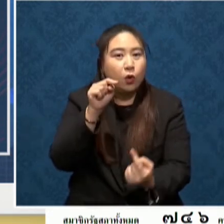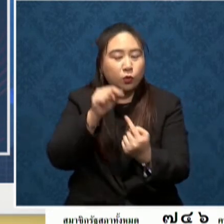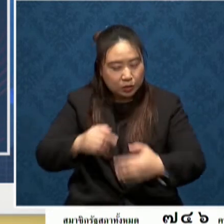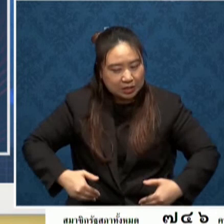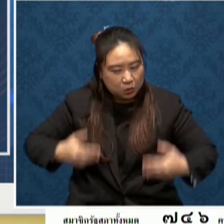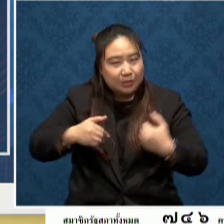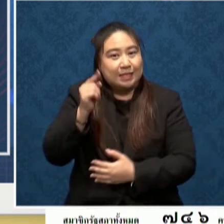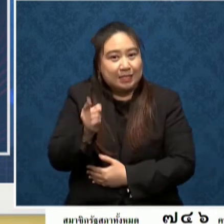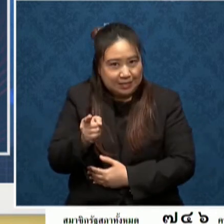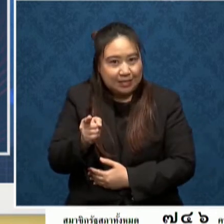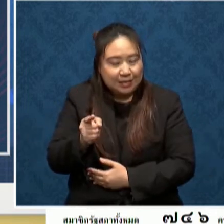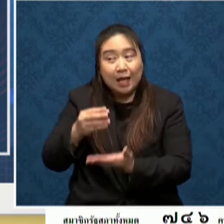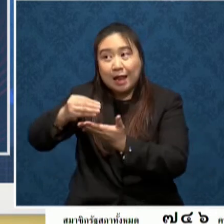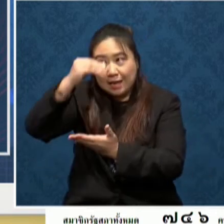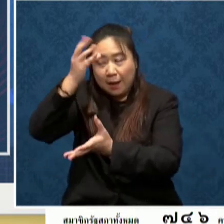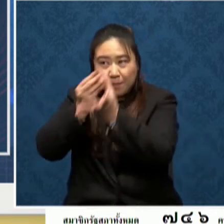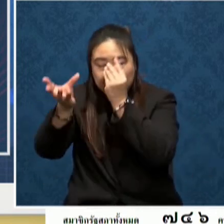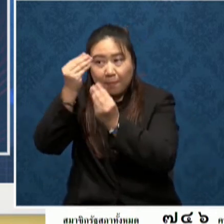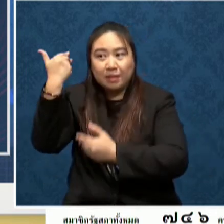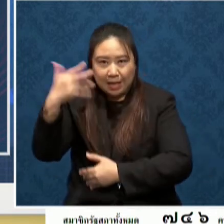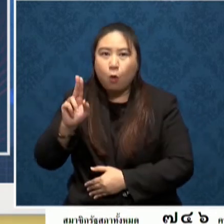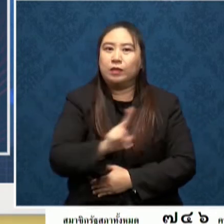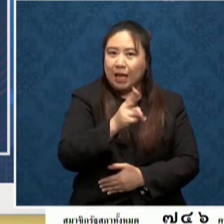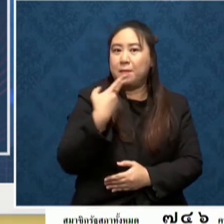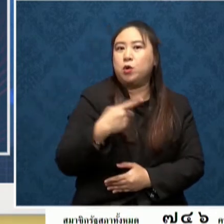อการใช้ชวิตจริเรียนแล้วนำไปใช้ประโยช์ได้จริง